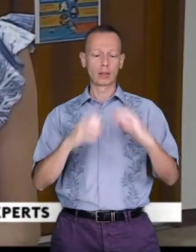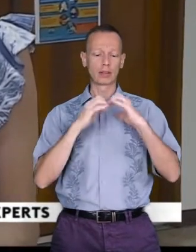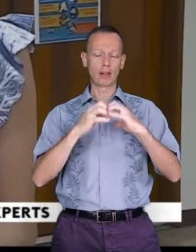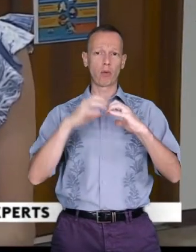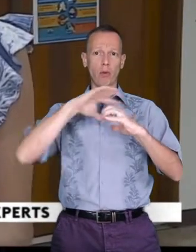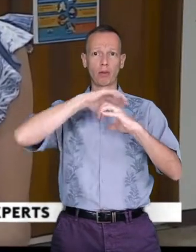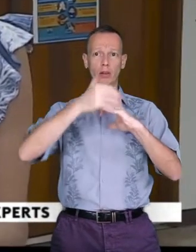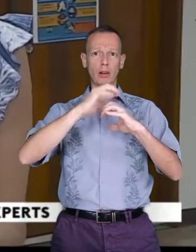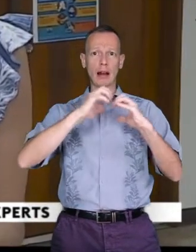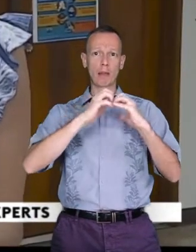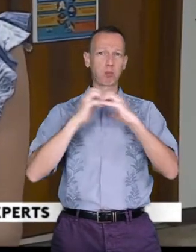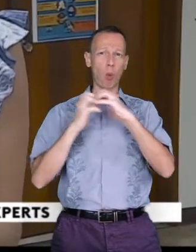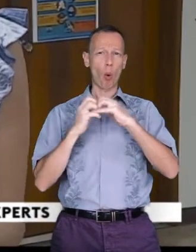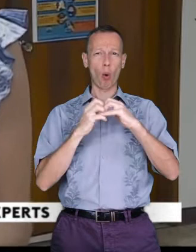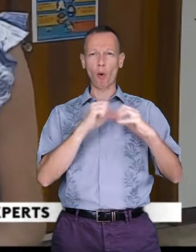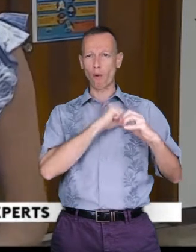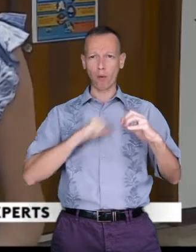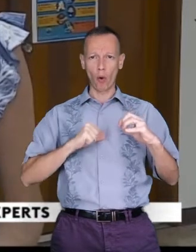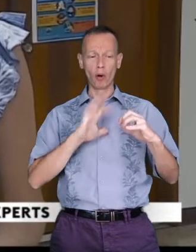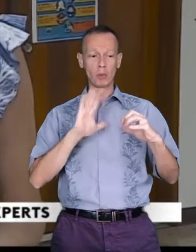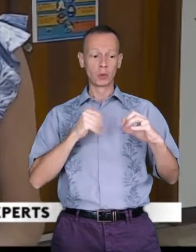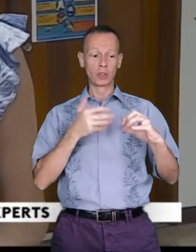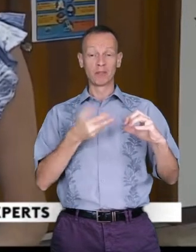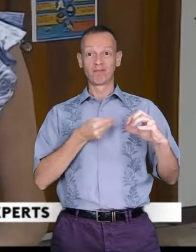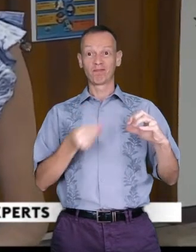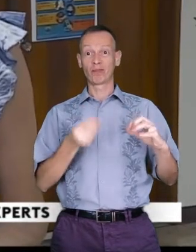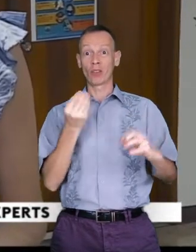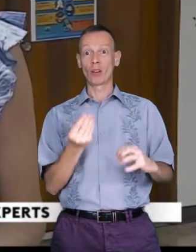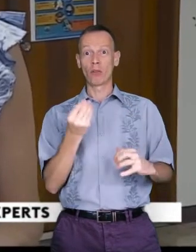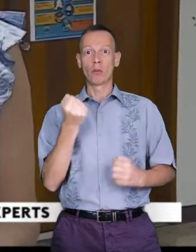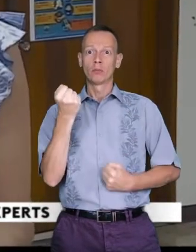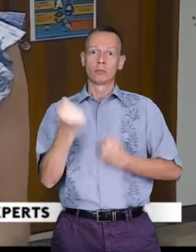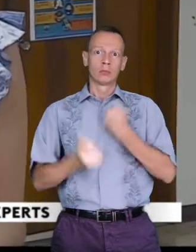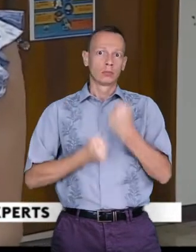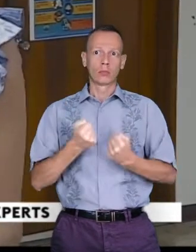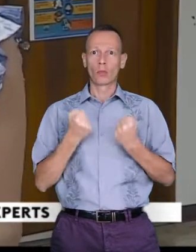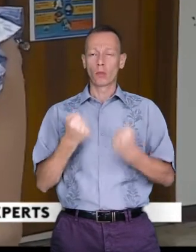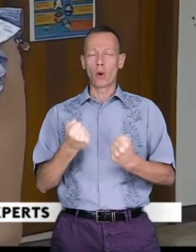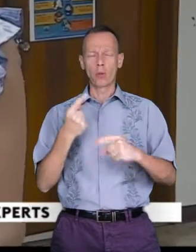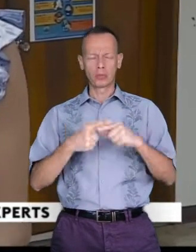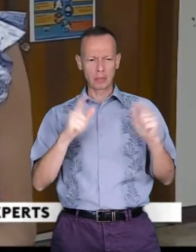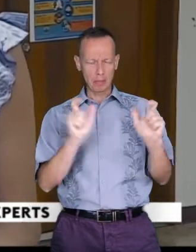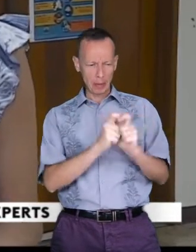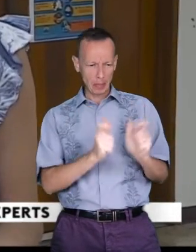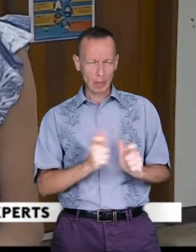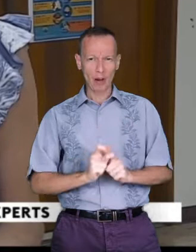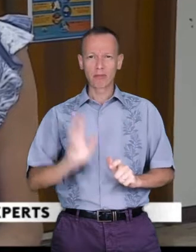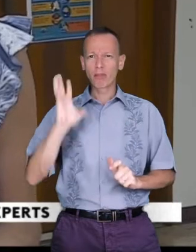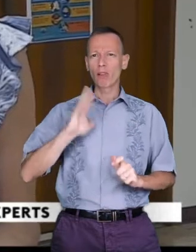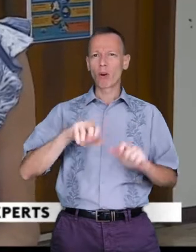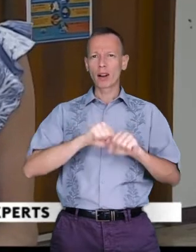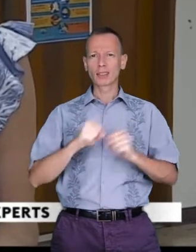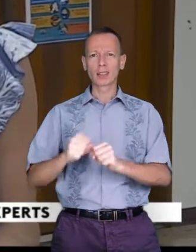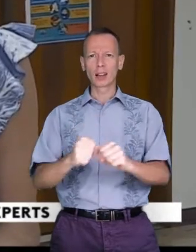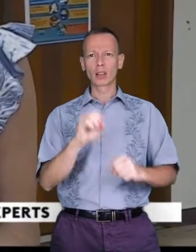à l'intérieur de la boîte crânienne. L'enfant a beaucoup souffert, conclut l'expert, qui note aussi des hématomes, d'anciennes fractures